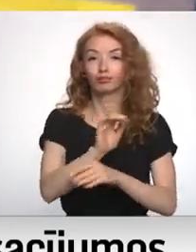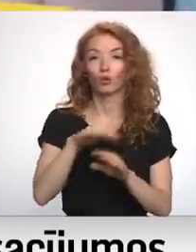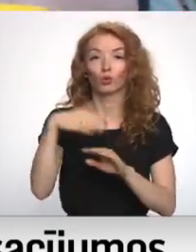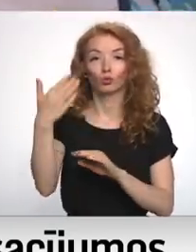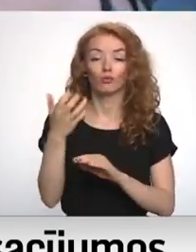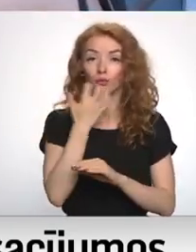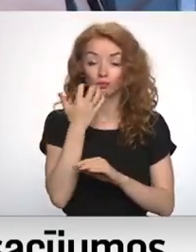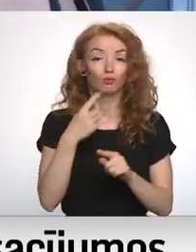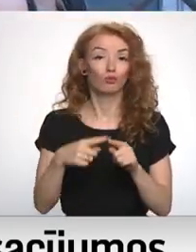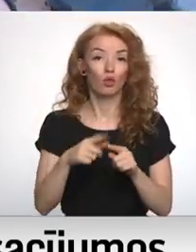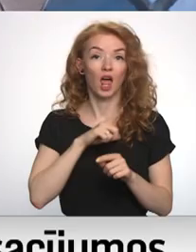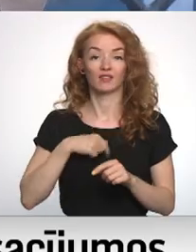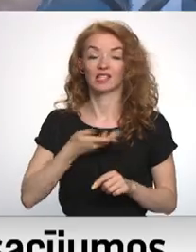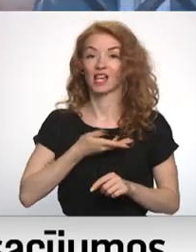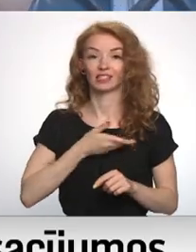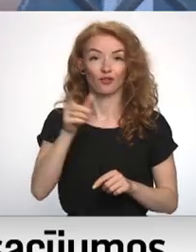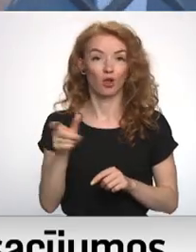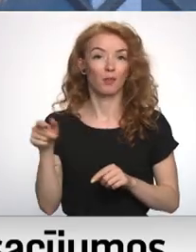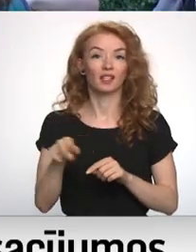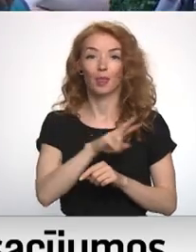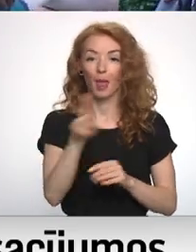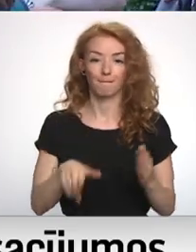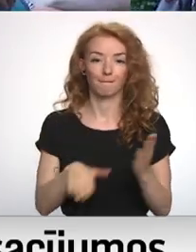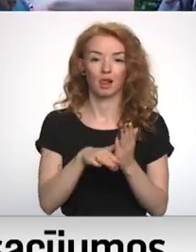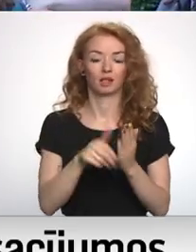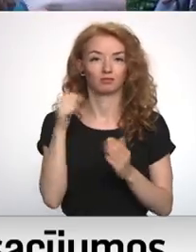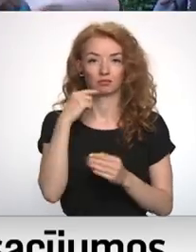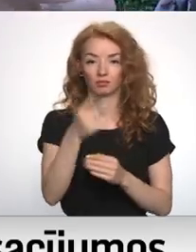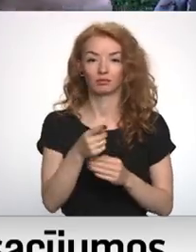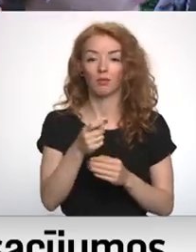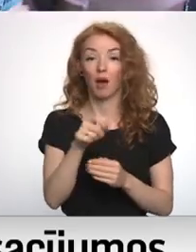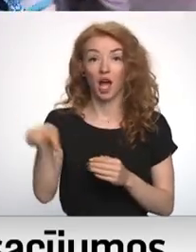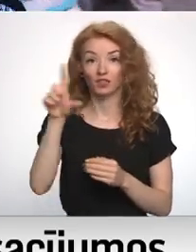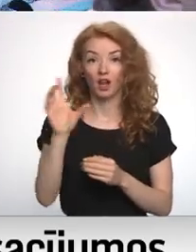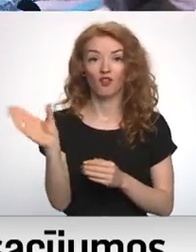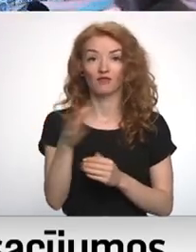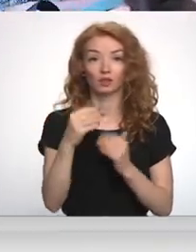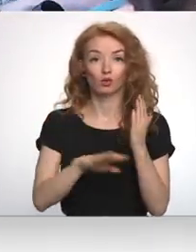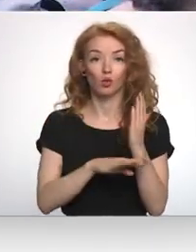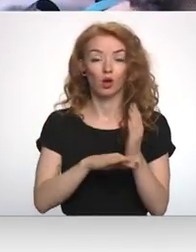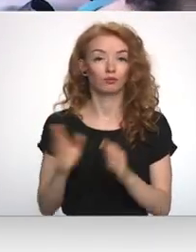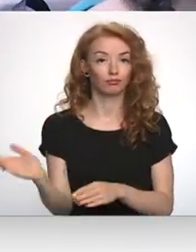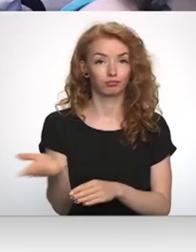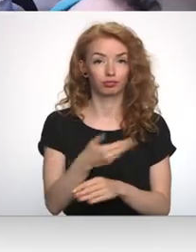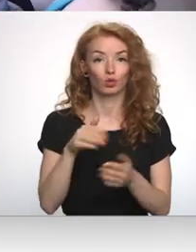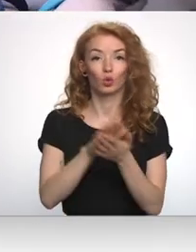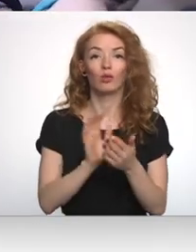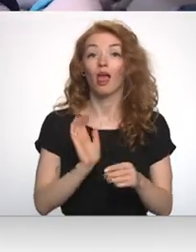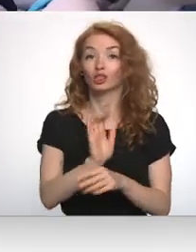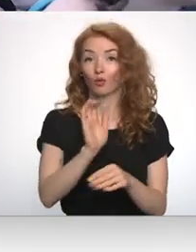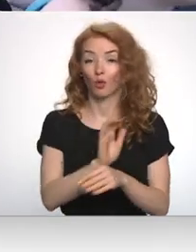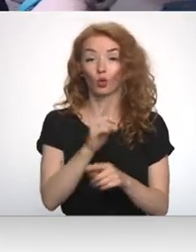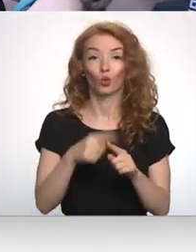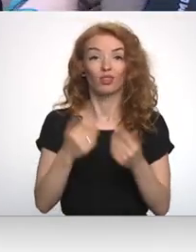sezonā Latvijas iedzīvotājiem tas nekādi nepalīdzēšot. Mēs labi zinām, ka pārsvarā visa koksne, kas tiek nocirsta, tiek eksportēta. Un